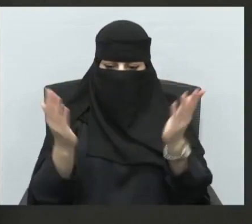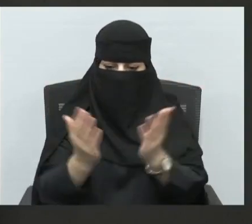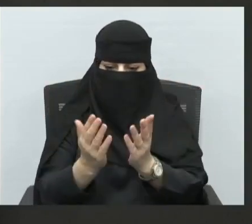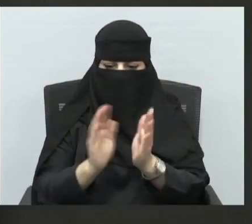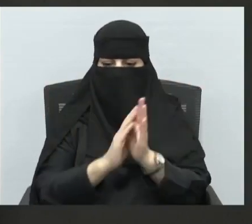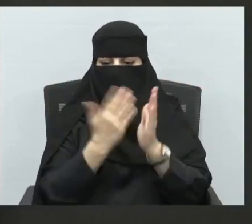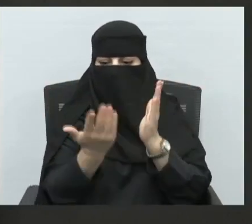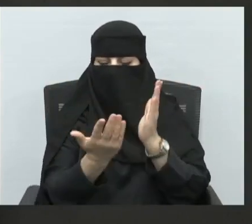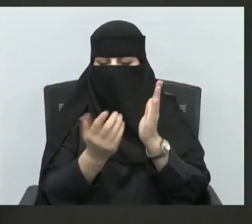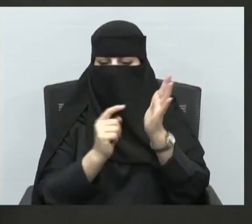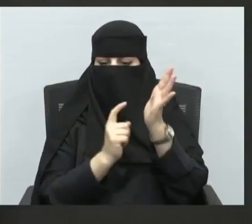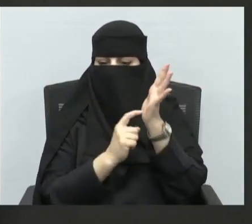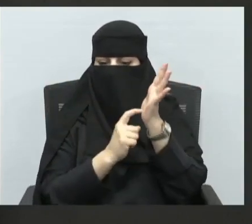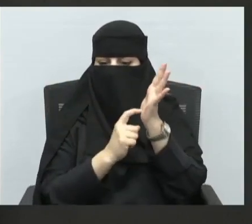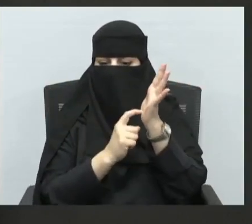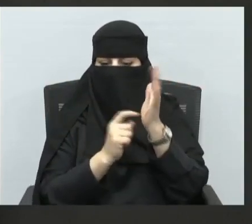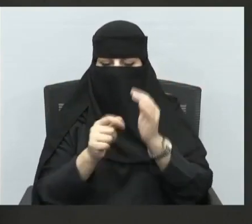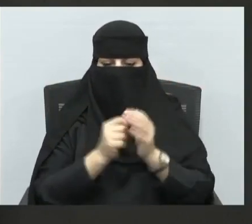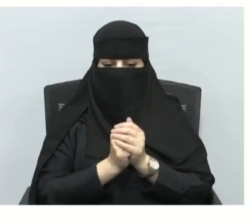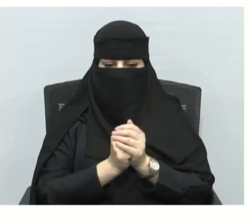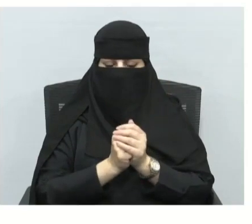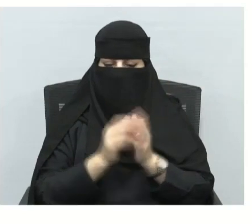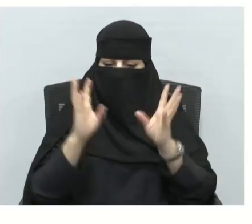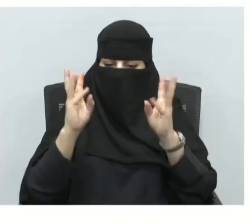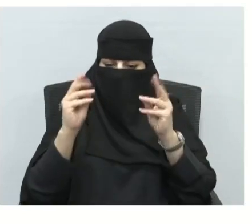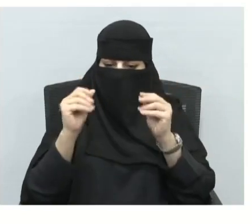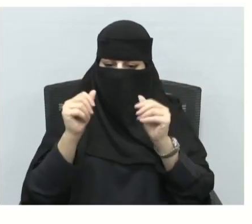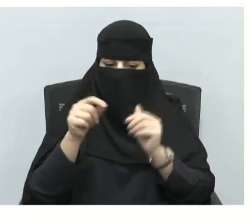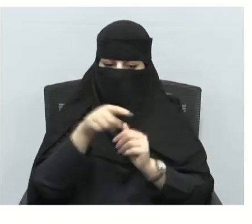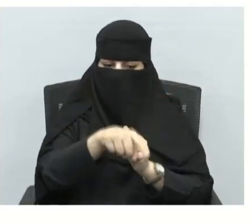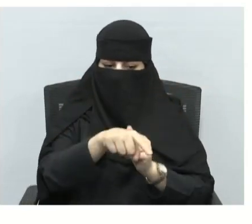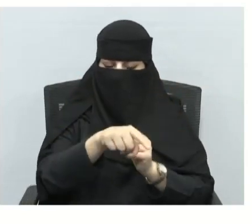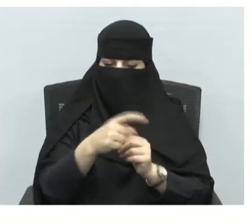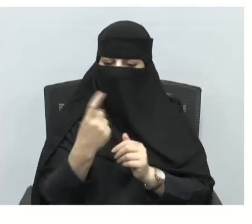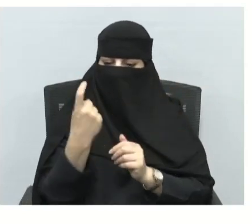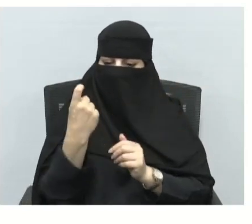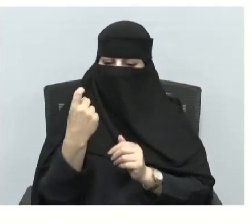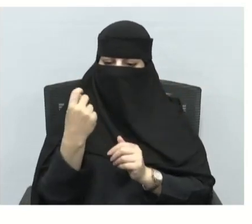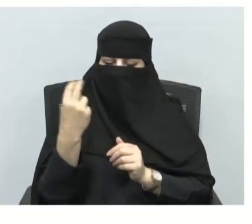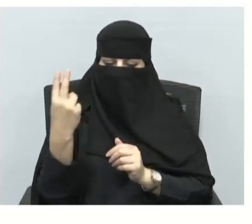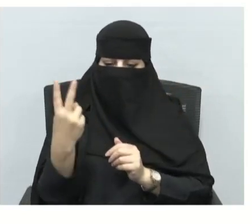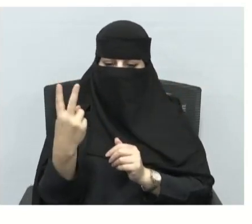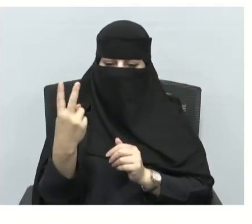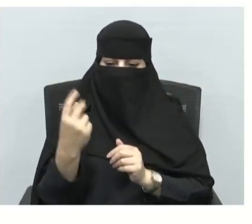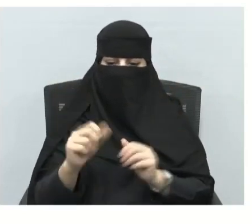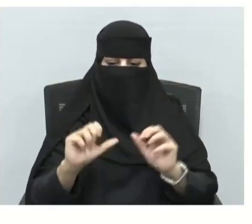الكتاب على هذه الصفحه وهذا هو رقم الصفحه الذي اشير اليه الان